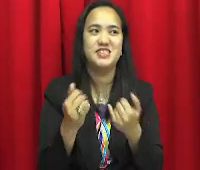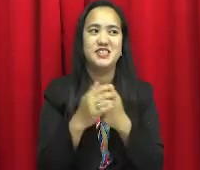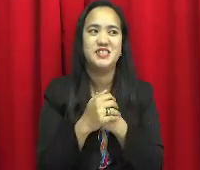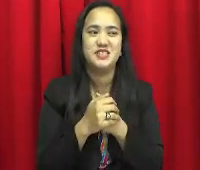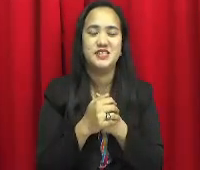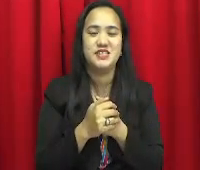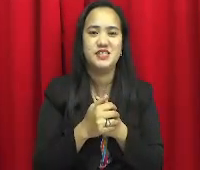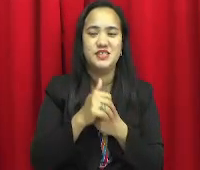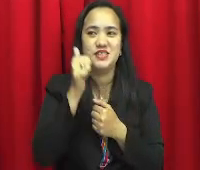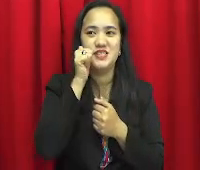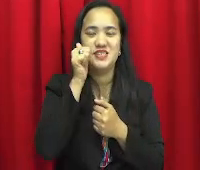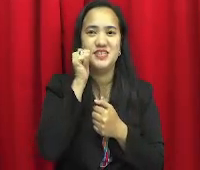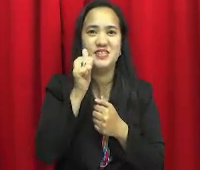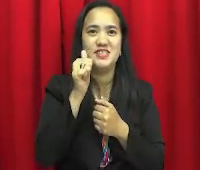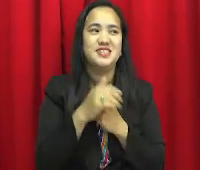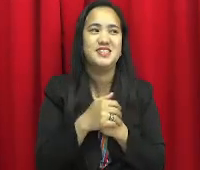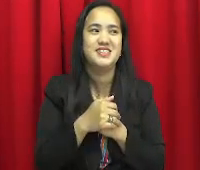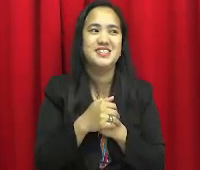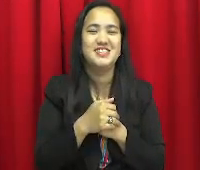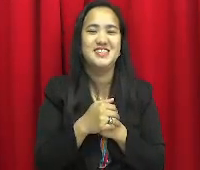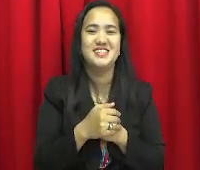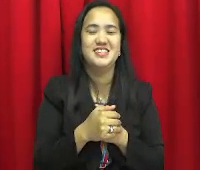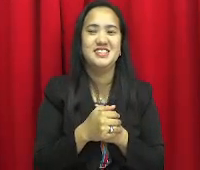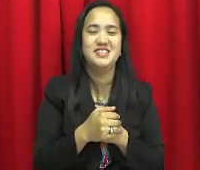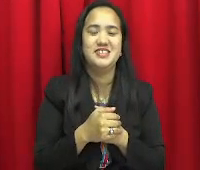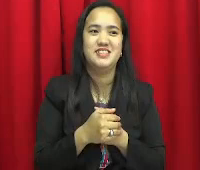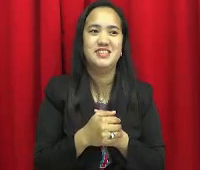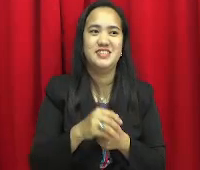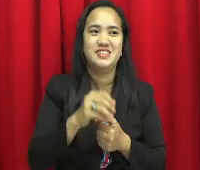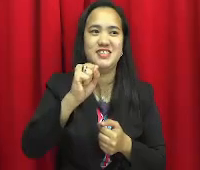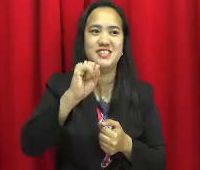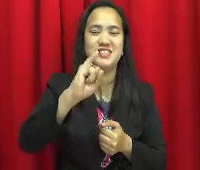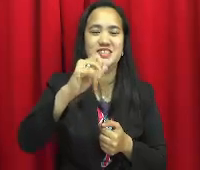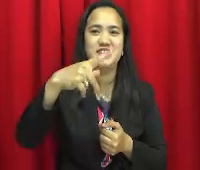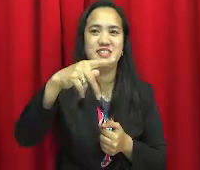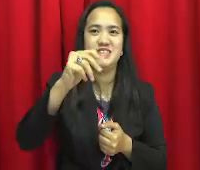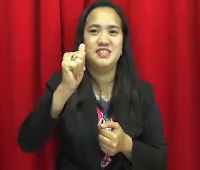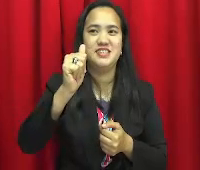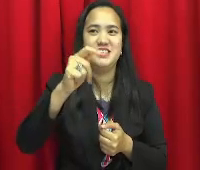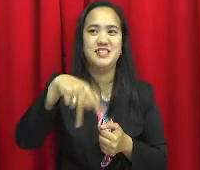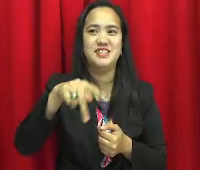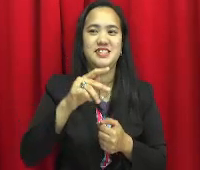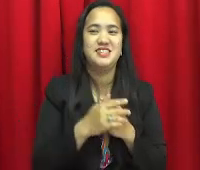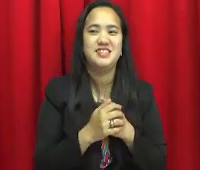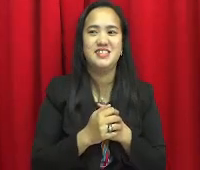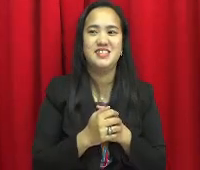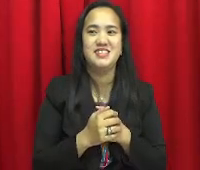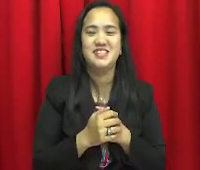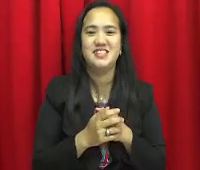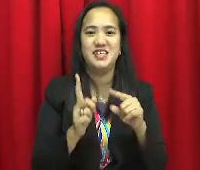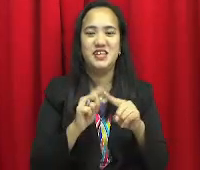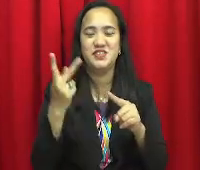Pinagsisikapan ko rin para maligtas din. Pag nawala ako rito, nawawala ang kaligtasan ko rin